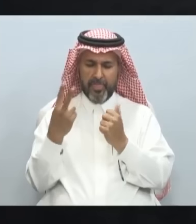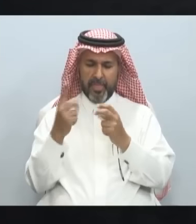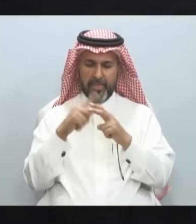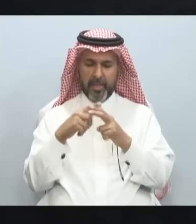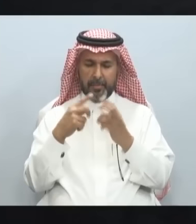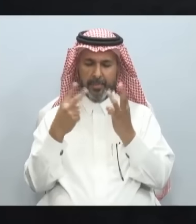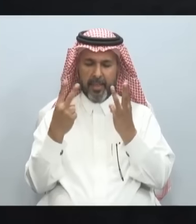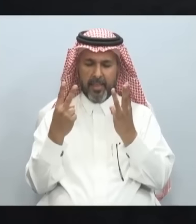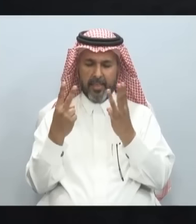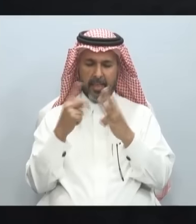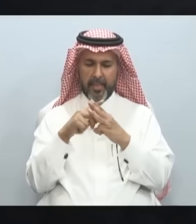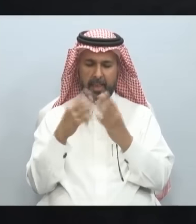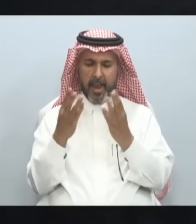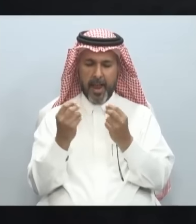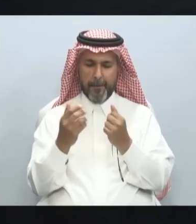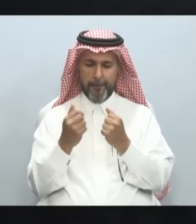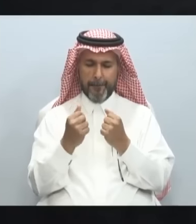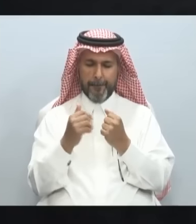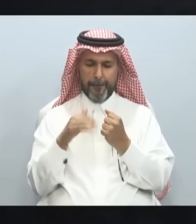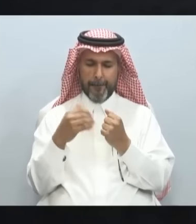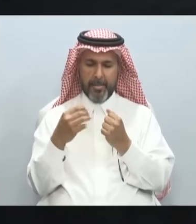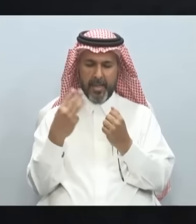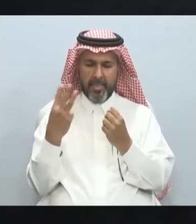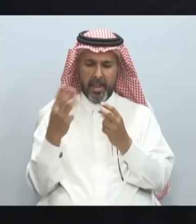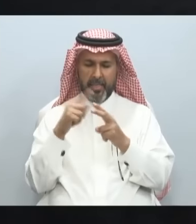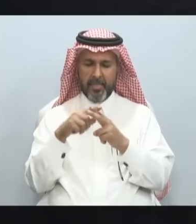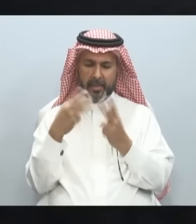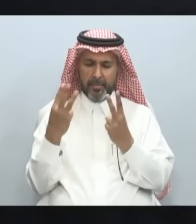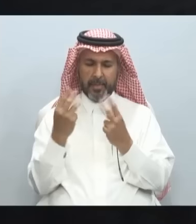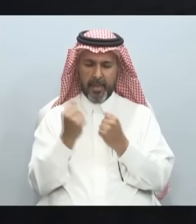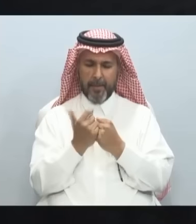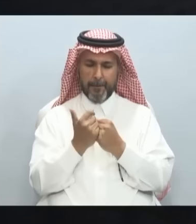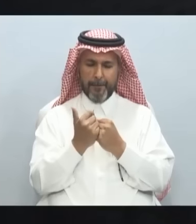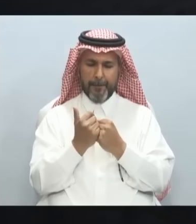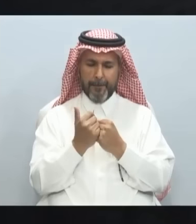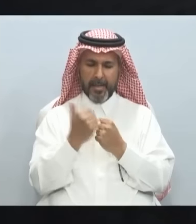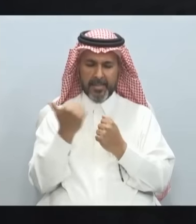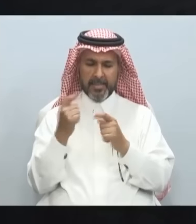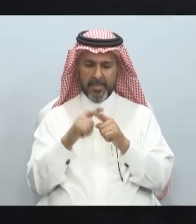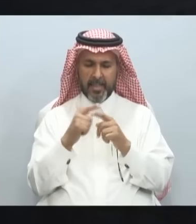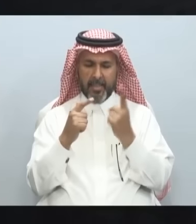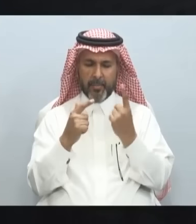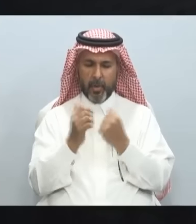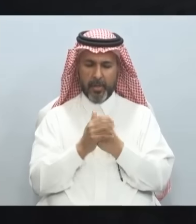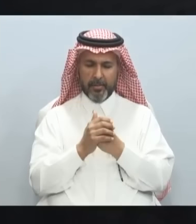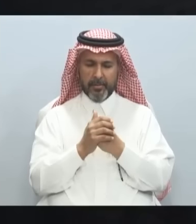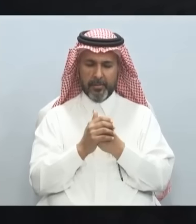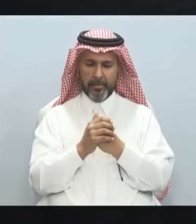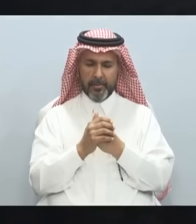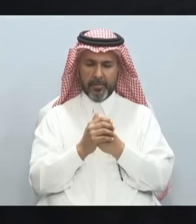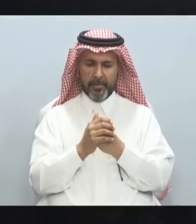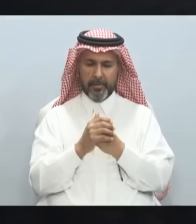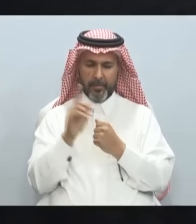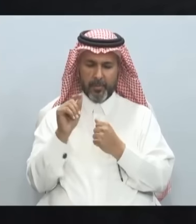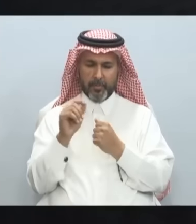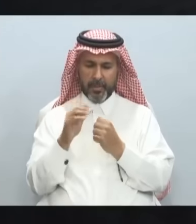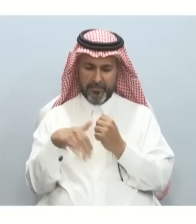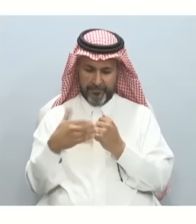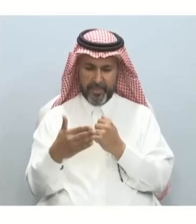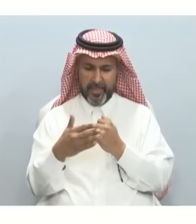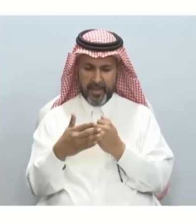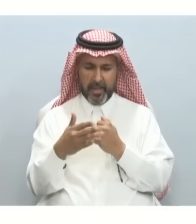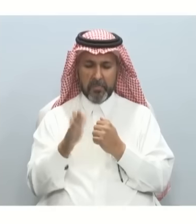ثلاثه كذلك ثلاثه ضرب اثنين كذلك سته ضرب واحد صح ولا لا اذا ابنائي